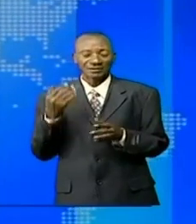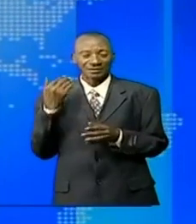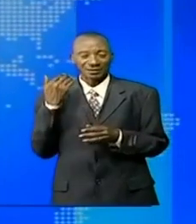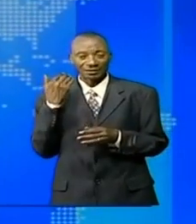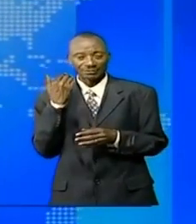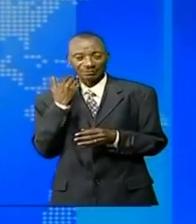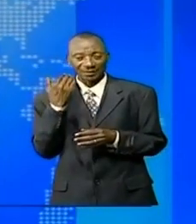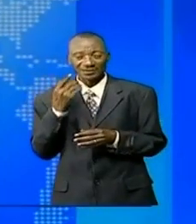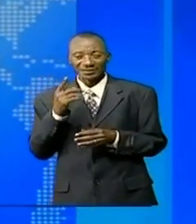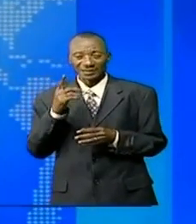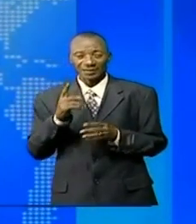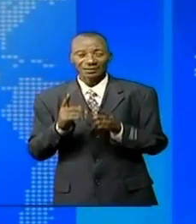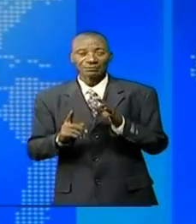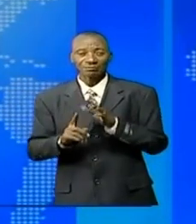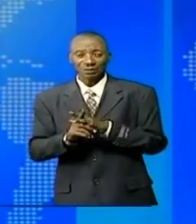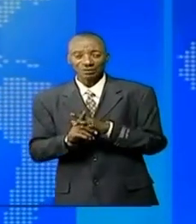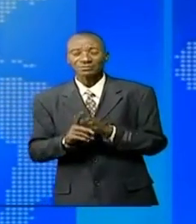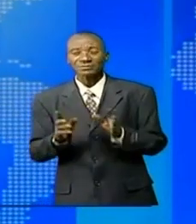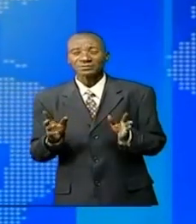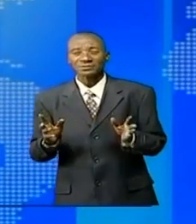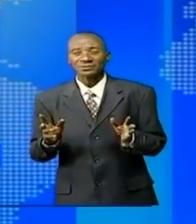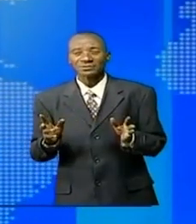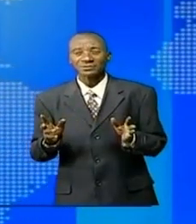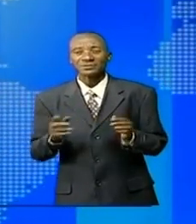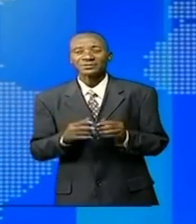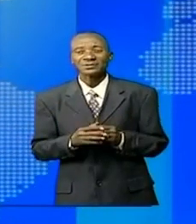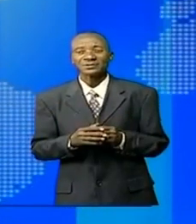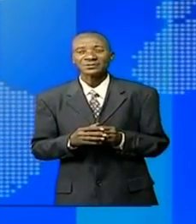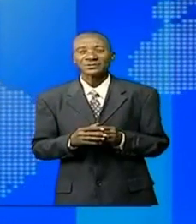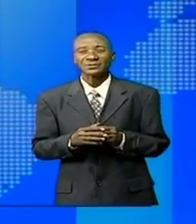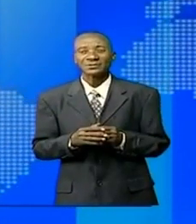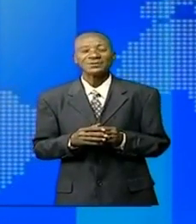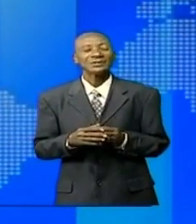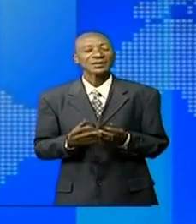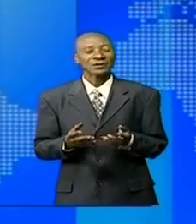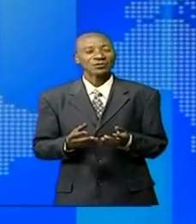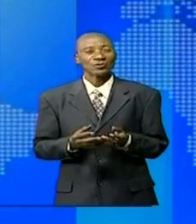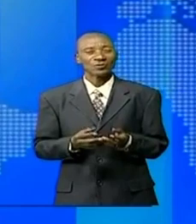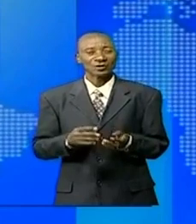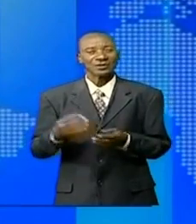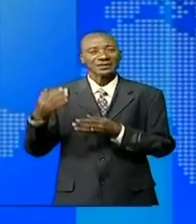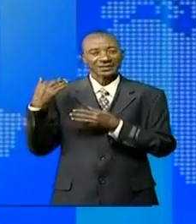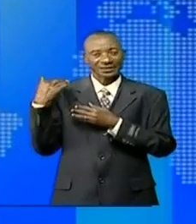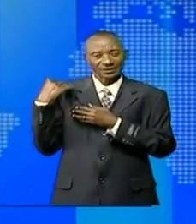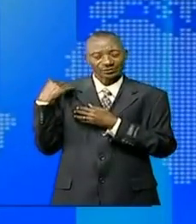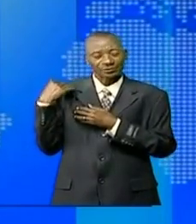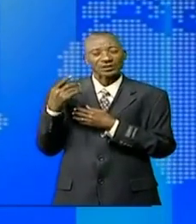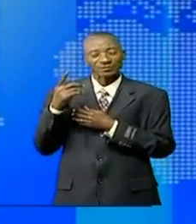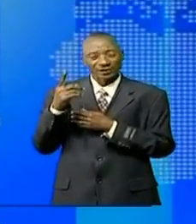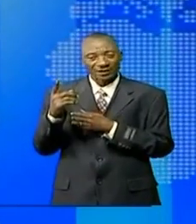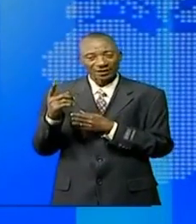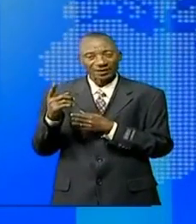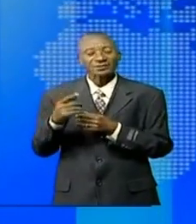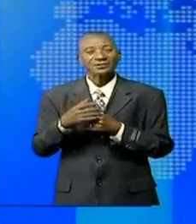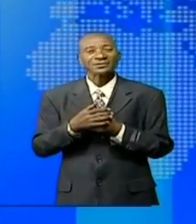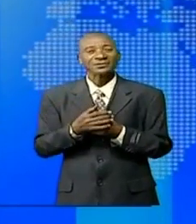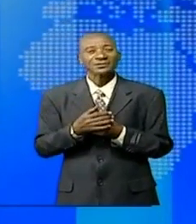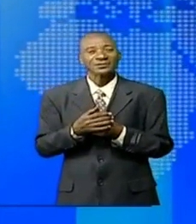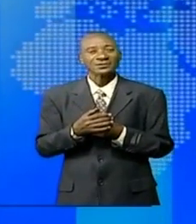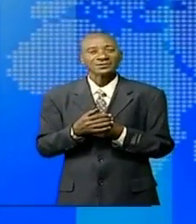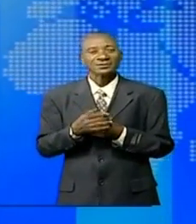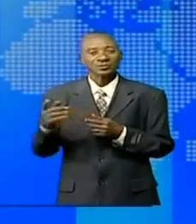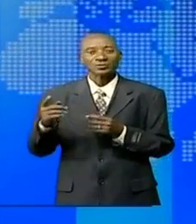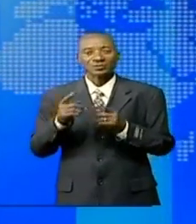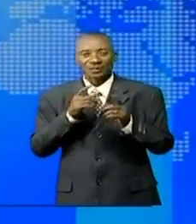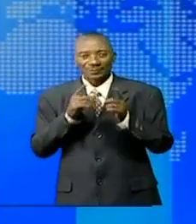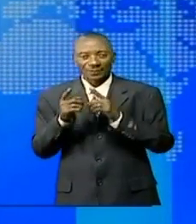Antoine Gizenga et présidente du parti lumumbiste Palu Gizenga, a été inhumée le week-end dernier. Le ministre de la Communication et des